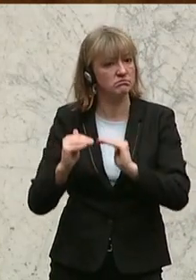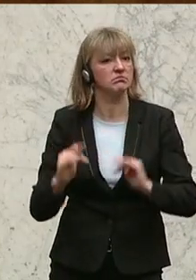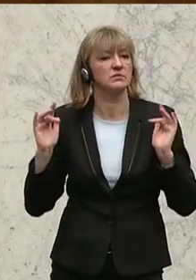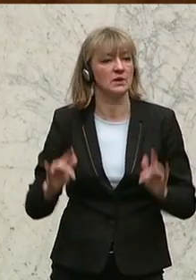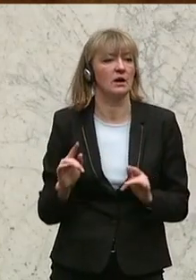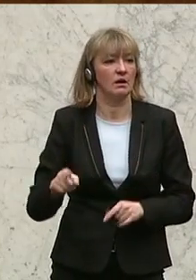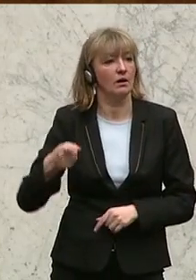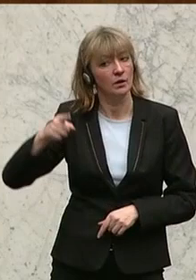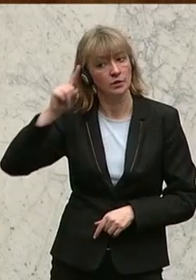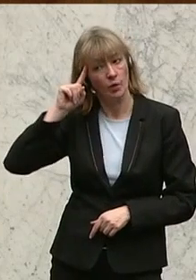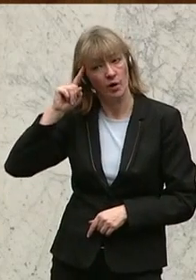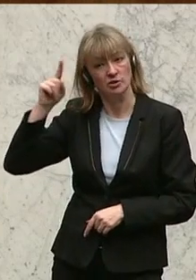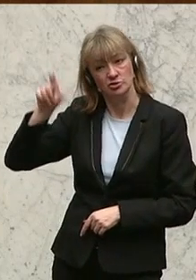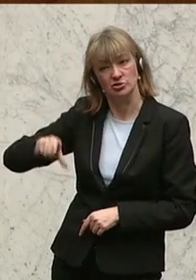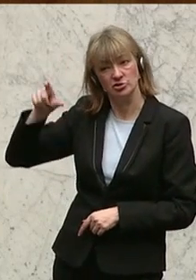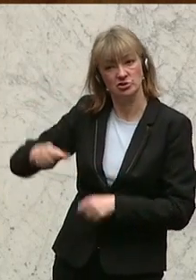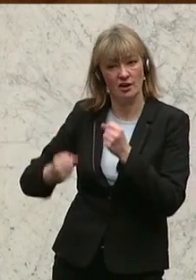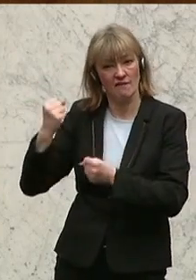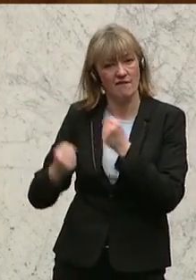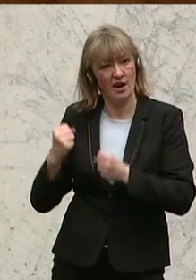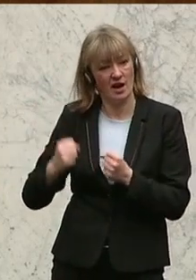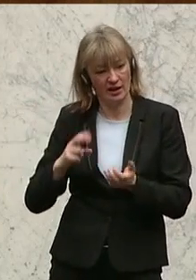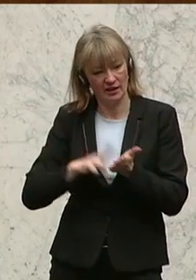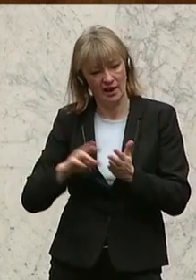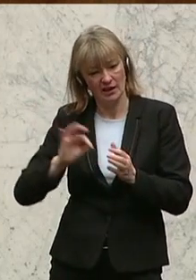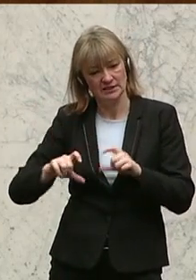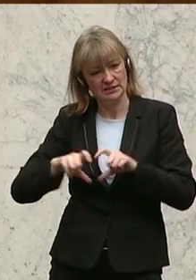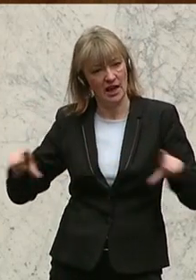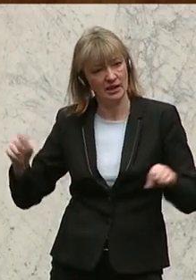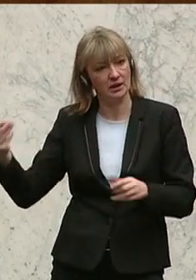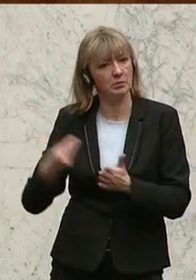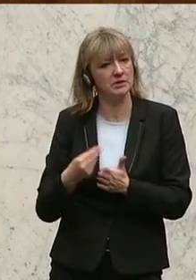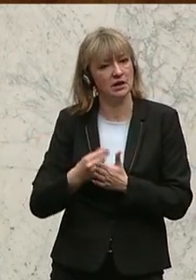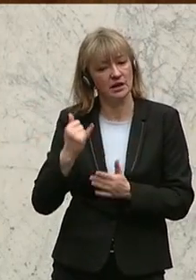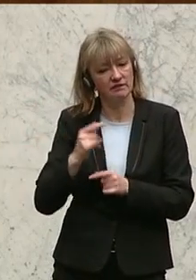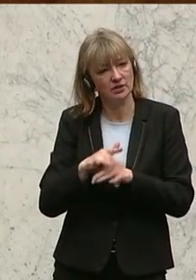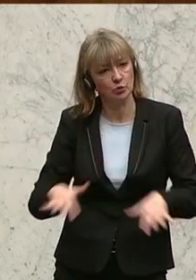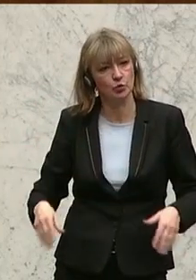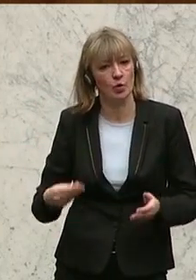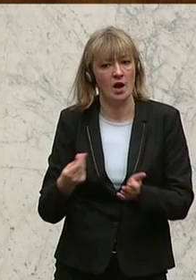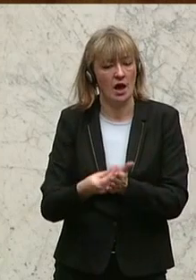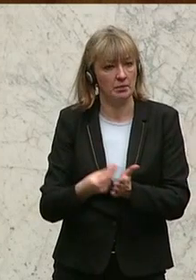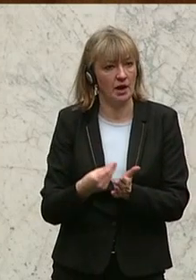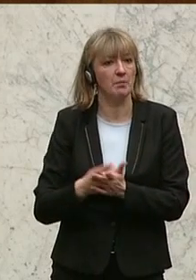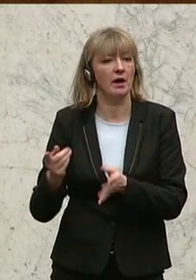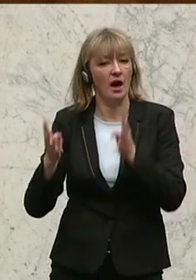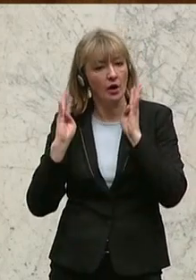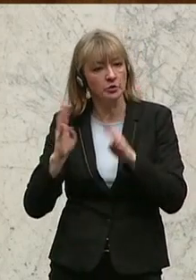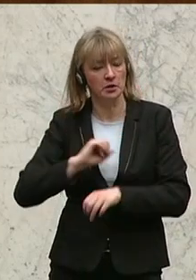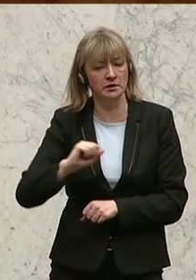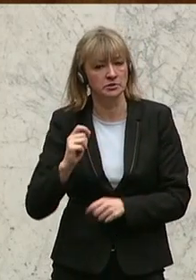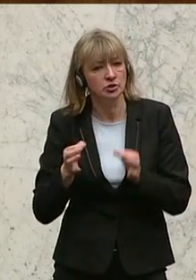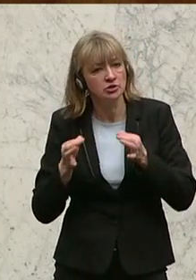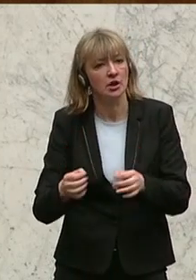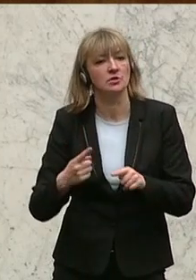deutschen Autofahrer, die deutschen Kennzeichen zahlen eine Infrastrukturabgabe, die die Autobahnen,